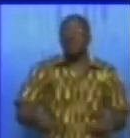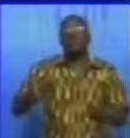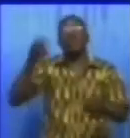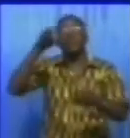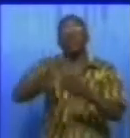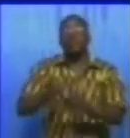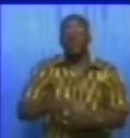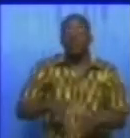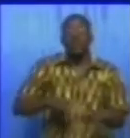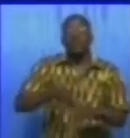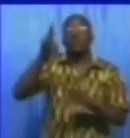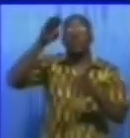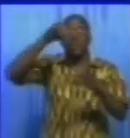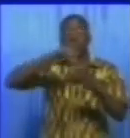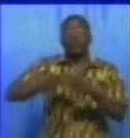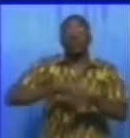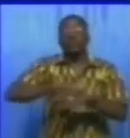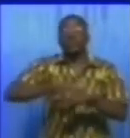déroulement sur le terrain.